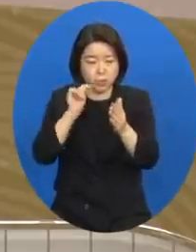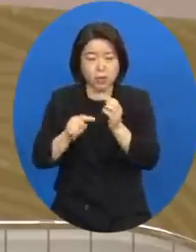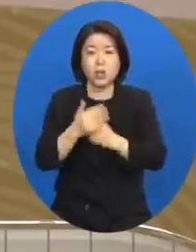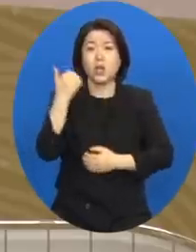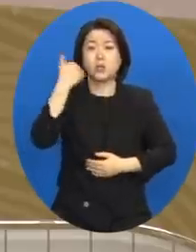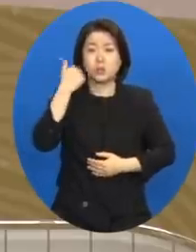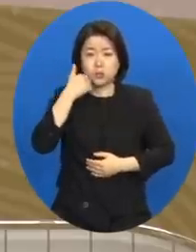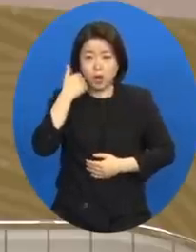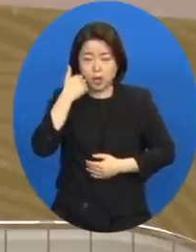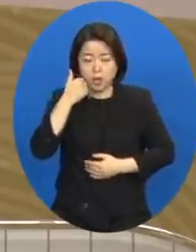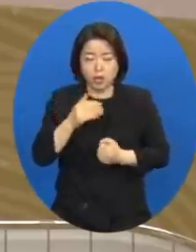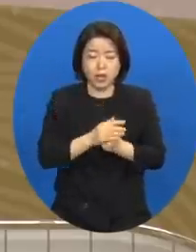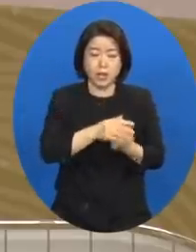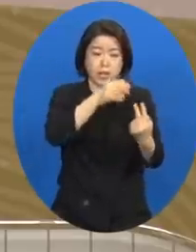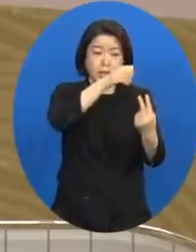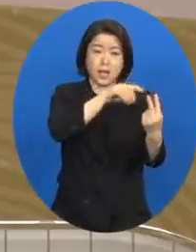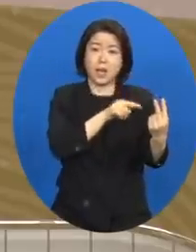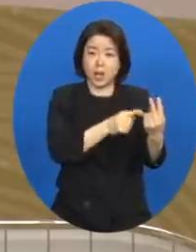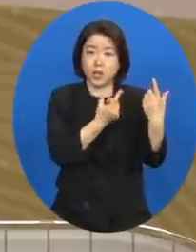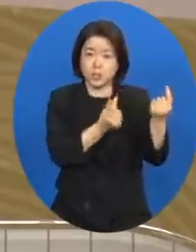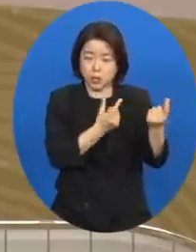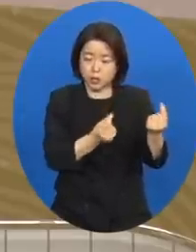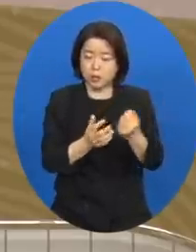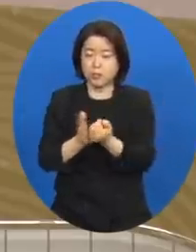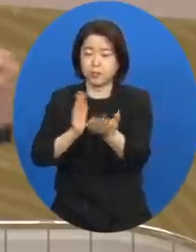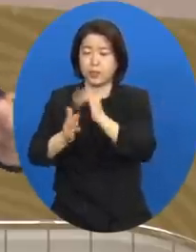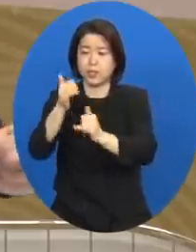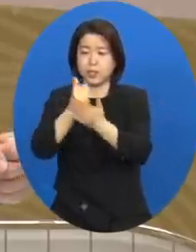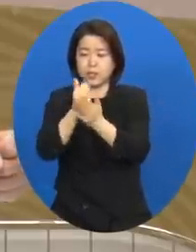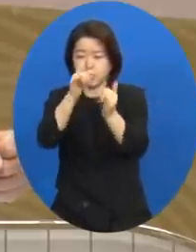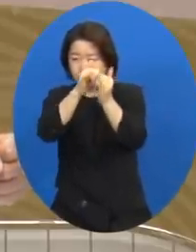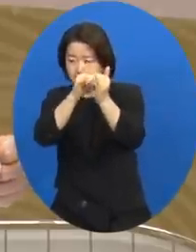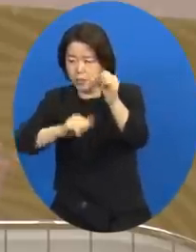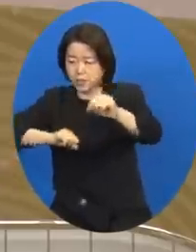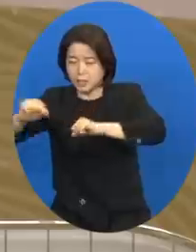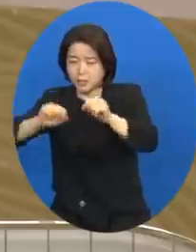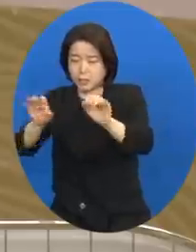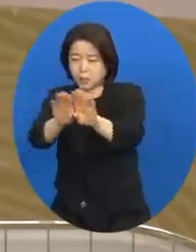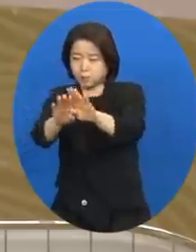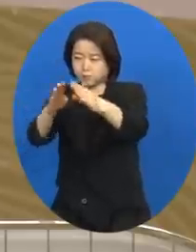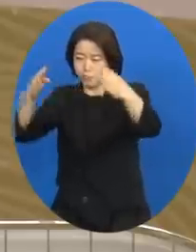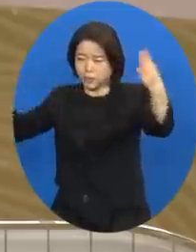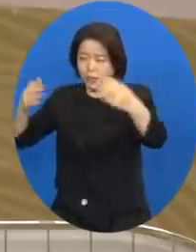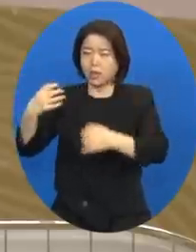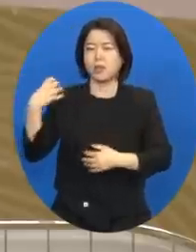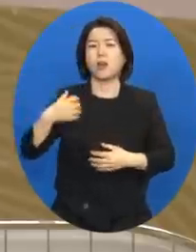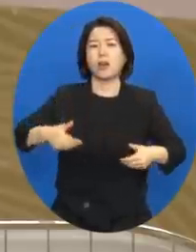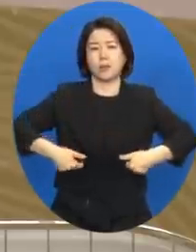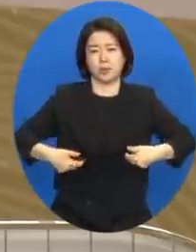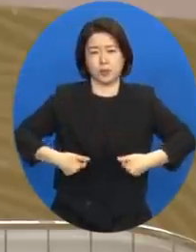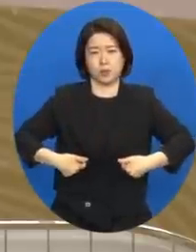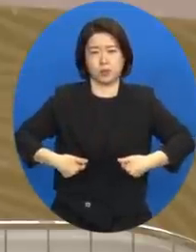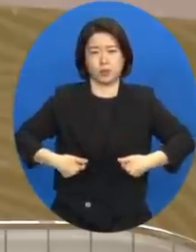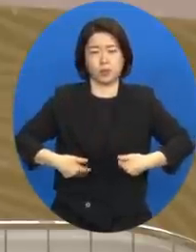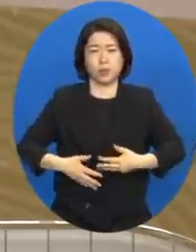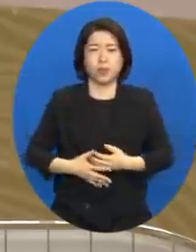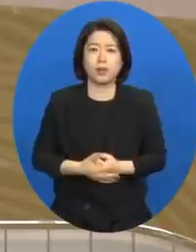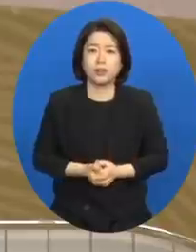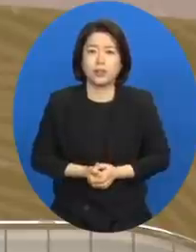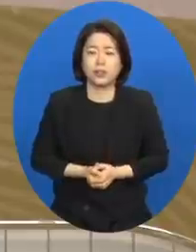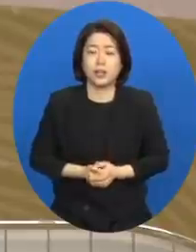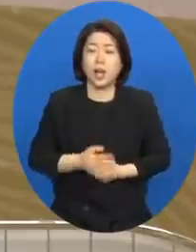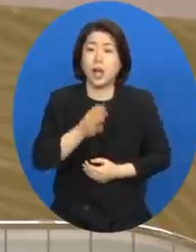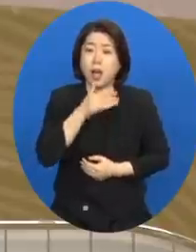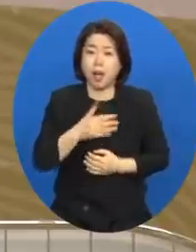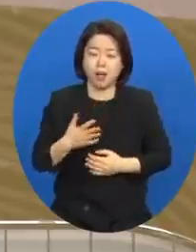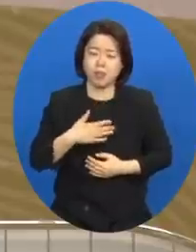세례 요한처럼 예수님의 역사의 문을 여는 역할을 해주어야 한다는 거죠. 아,